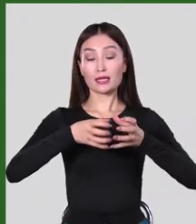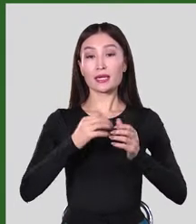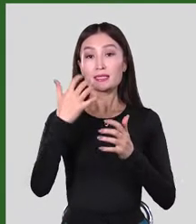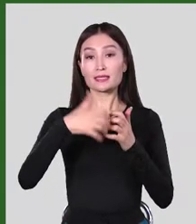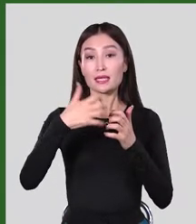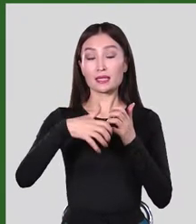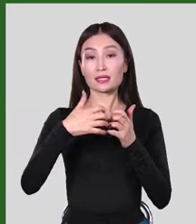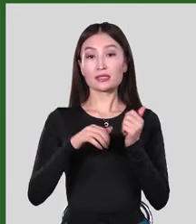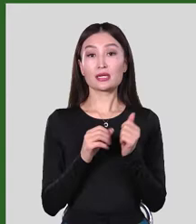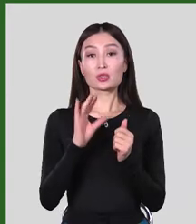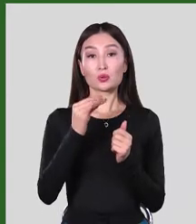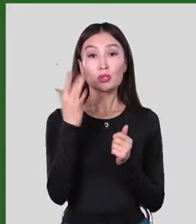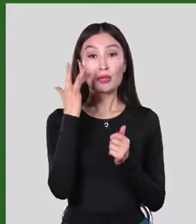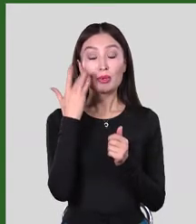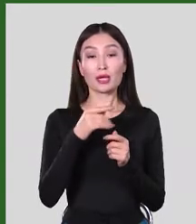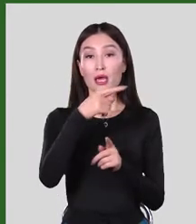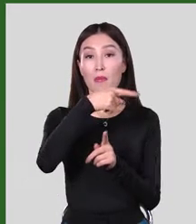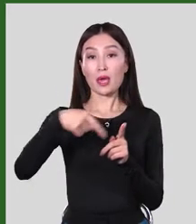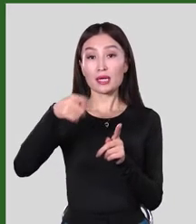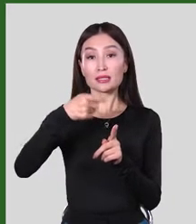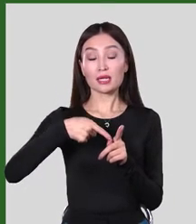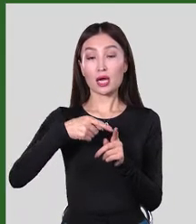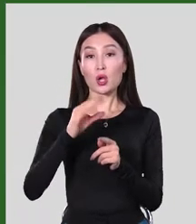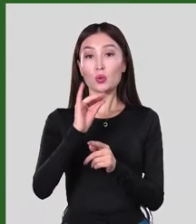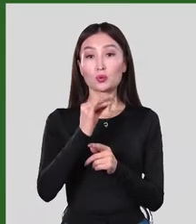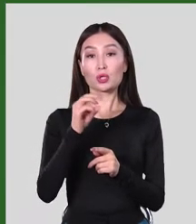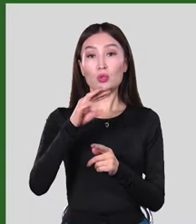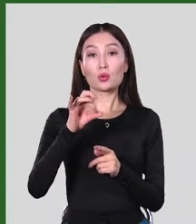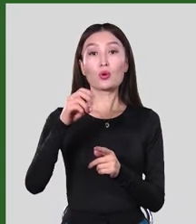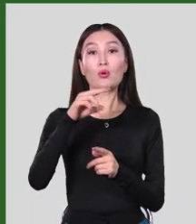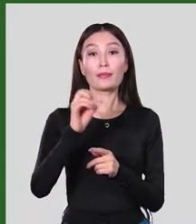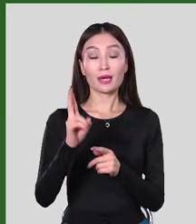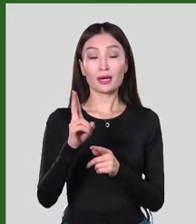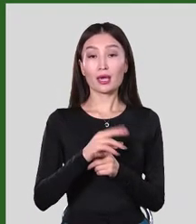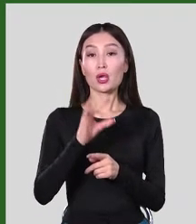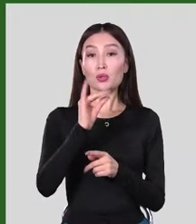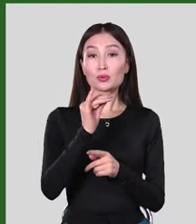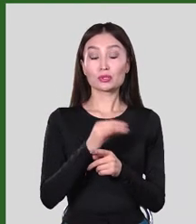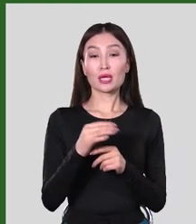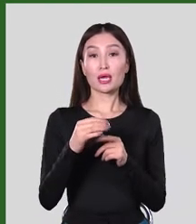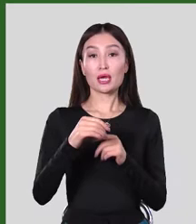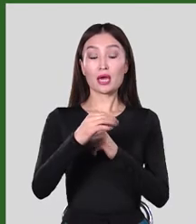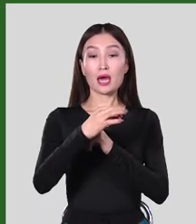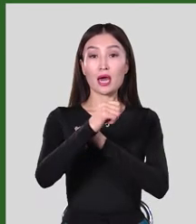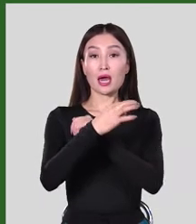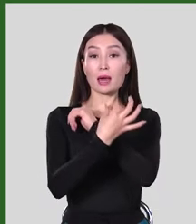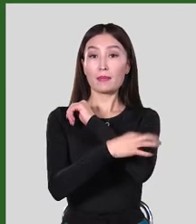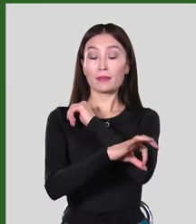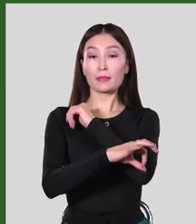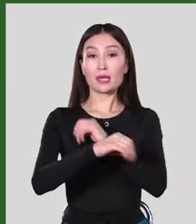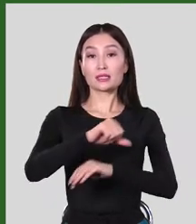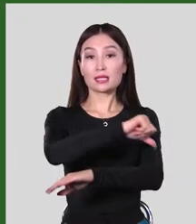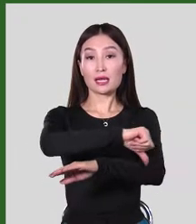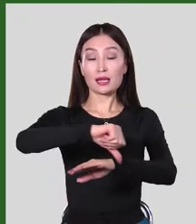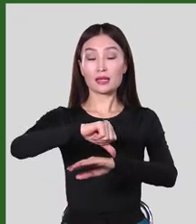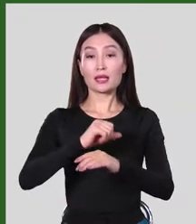средней части Южная Америка пересекается южным тропиком. Южная оконечность материка находится